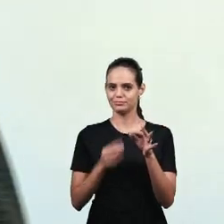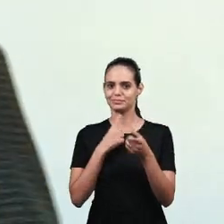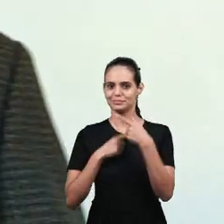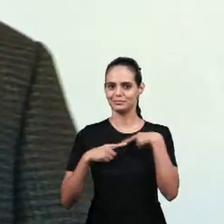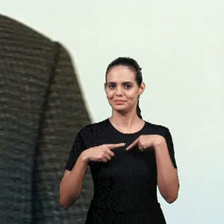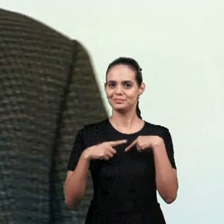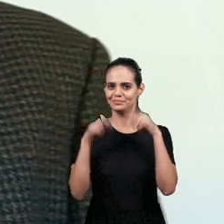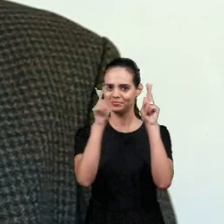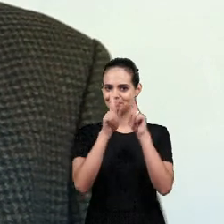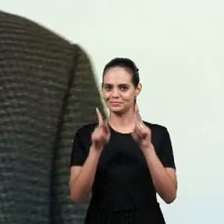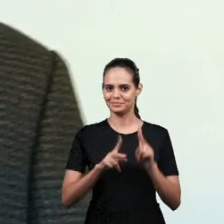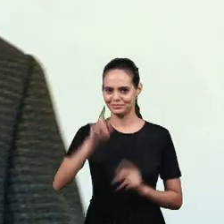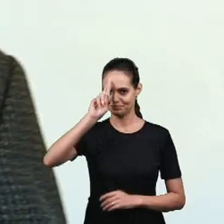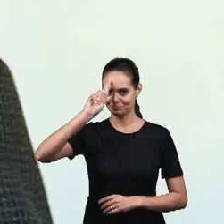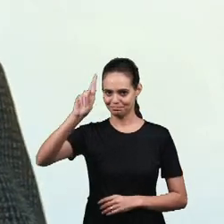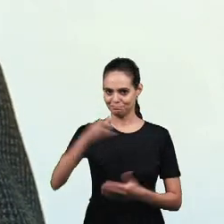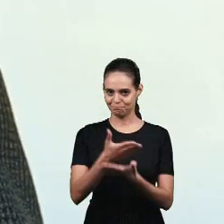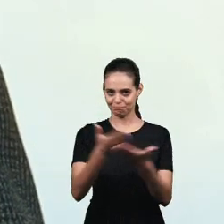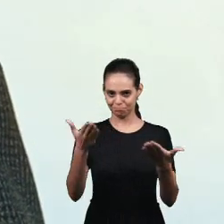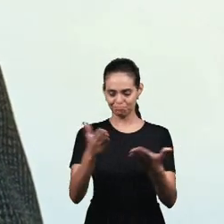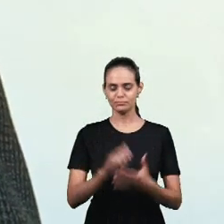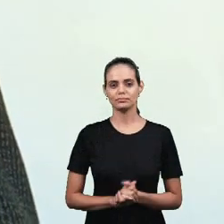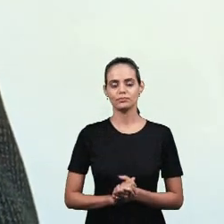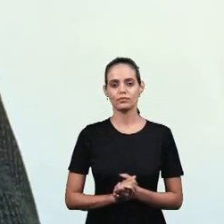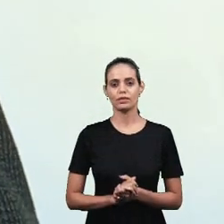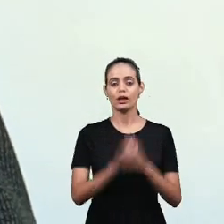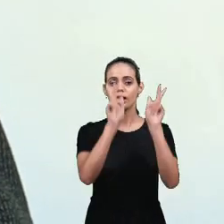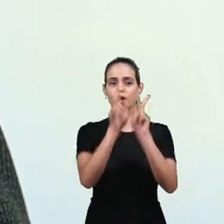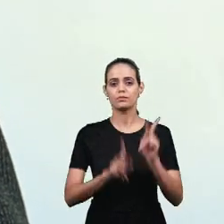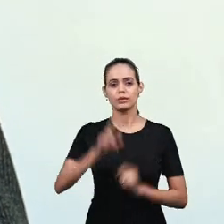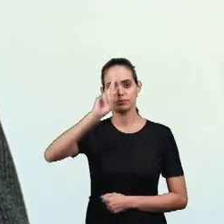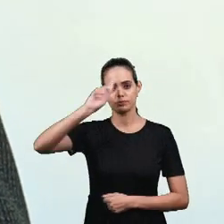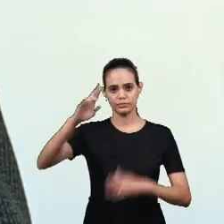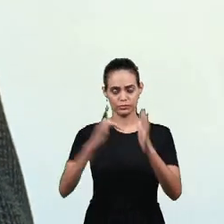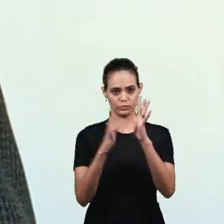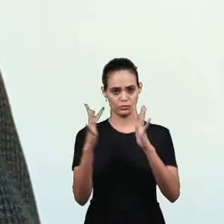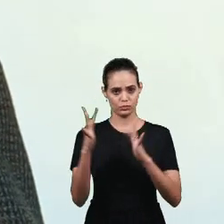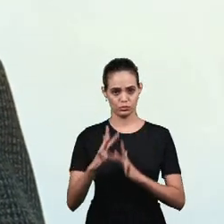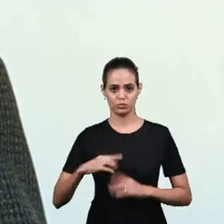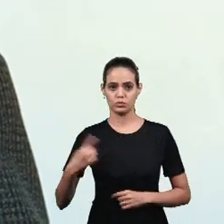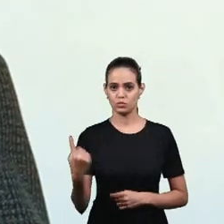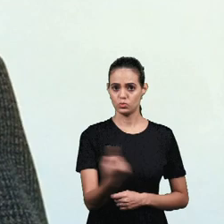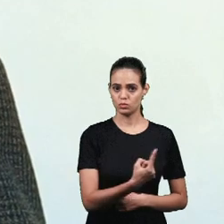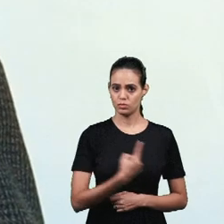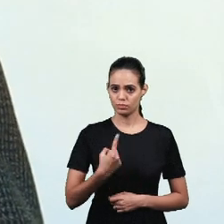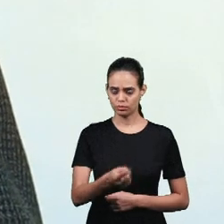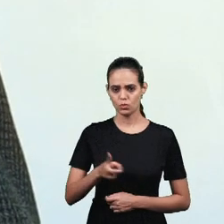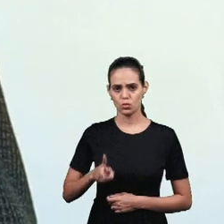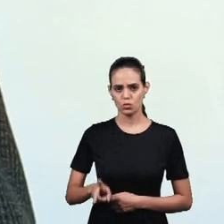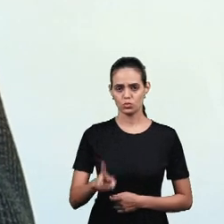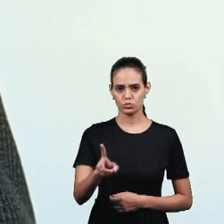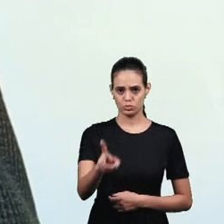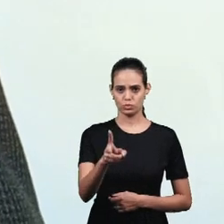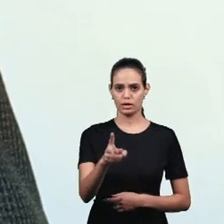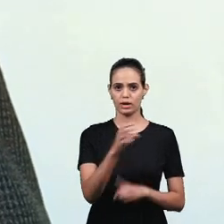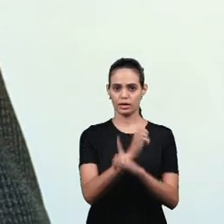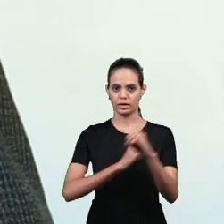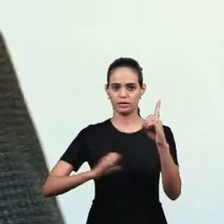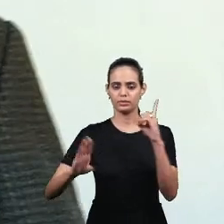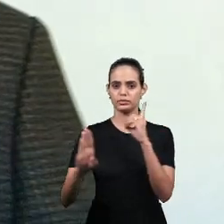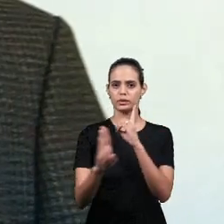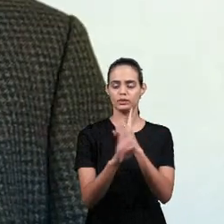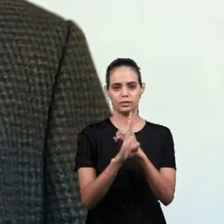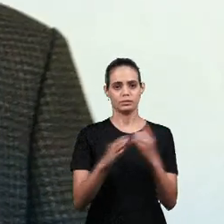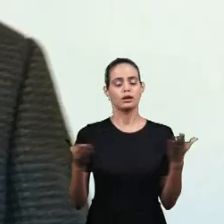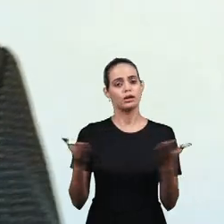paix du Seigneur Jésus. Nous allons maintenant donner la continuité à notre école biblique dominicale, et cette fois-ci pour répondre aux questions qui ont été